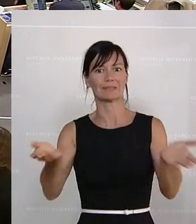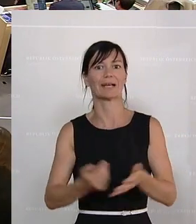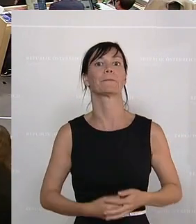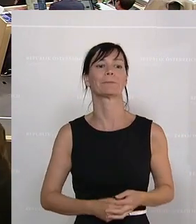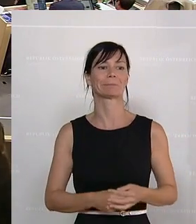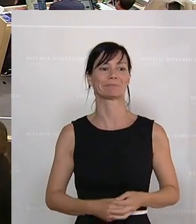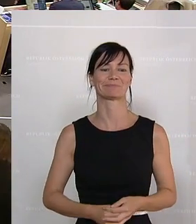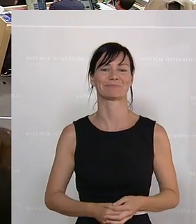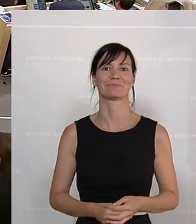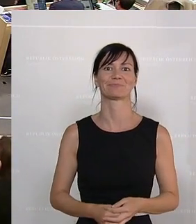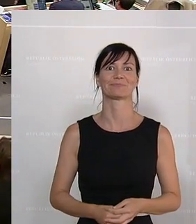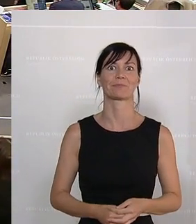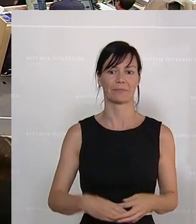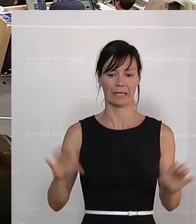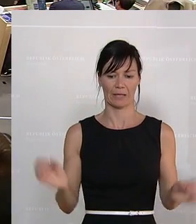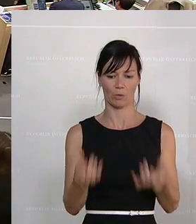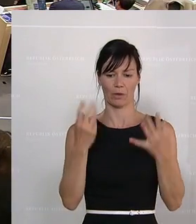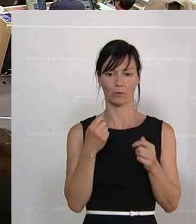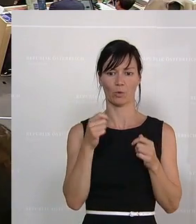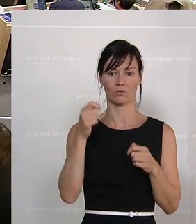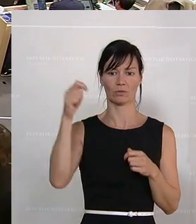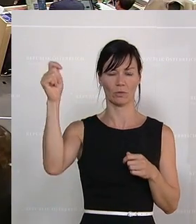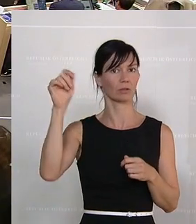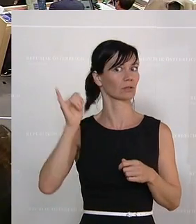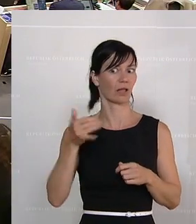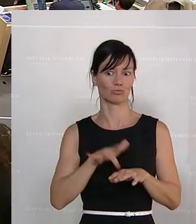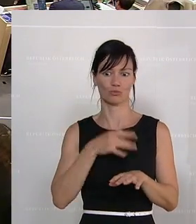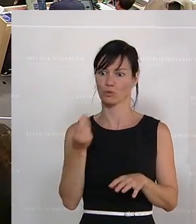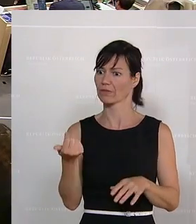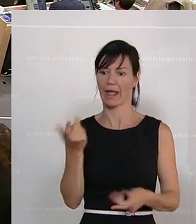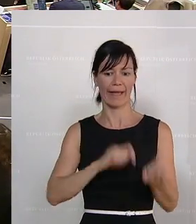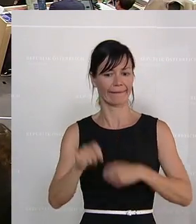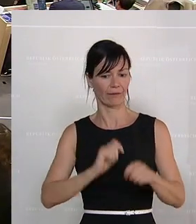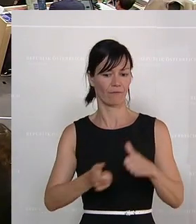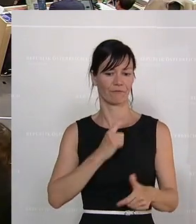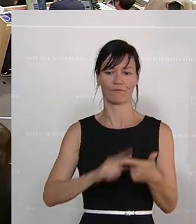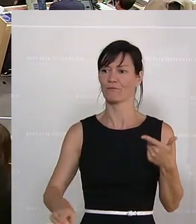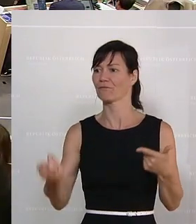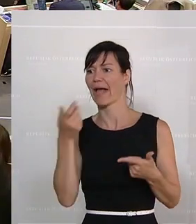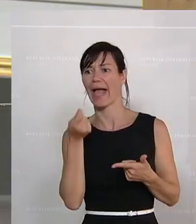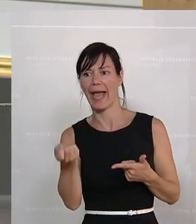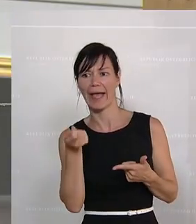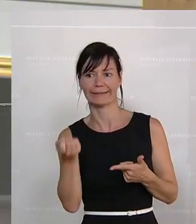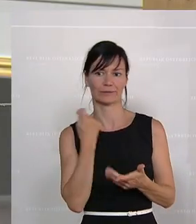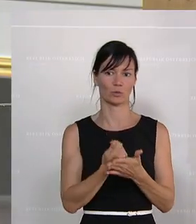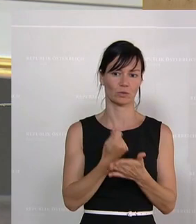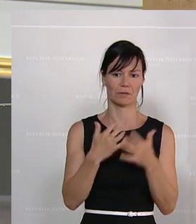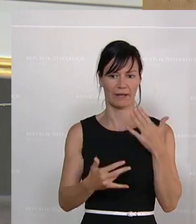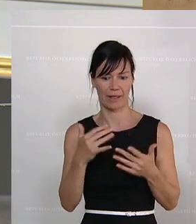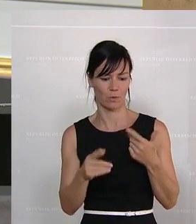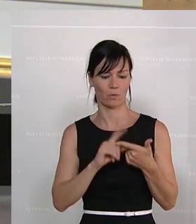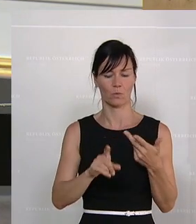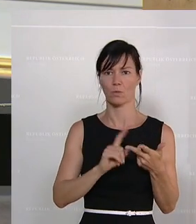man spürt die aktuelle teuerung beim täglichen einkaufen beim heizen notwendig